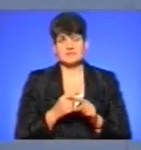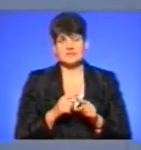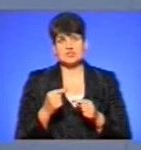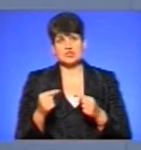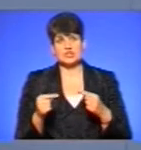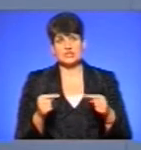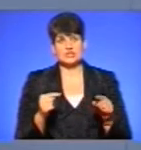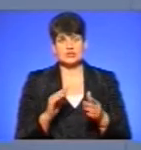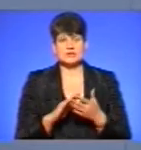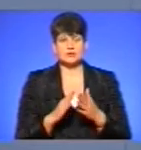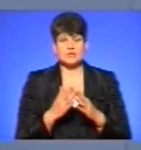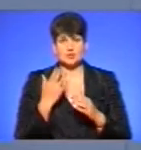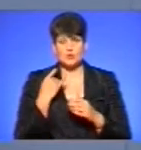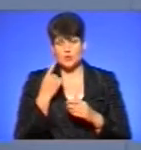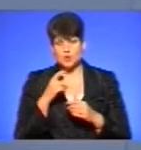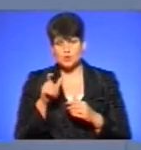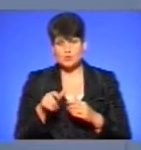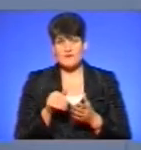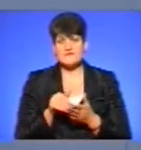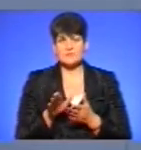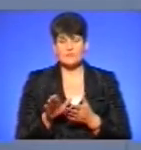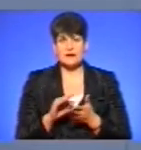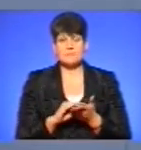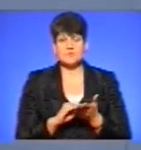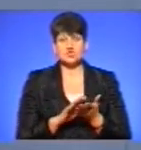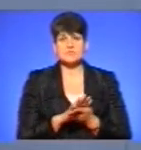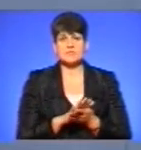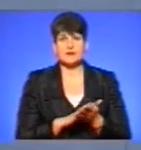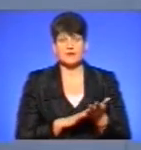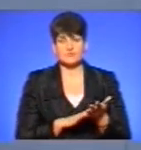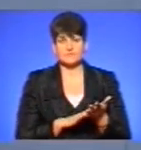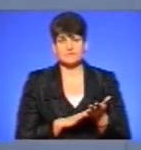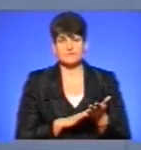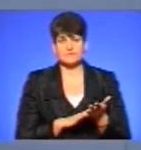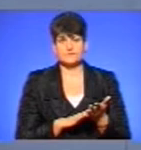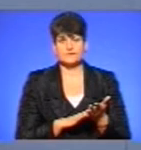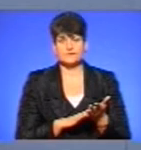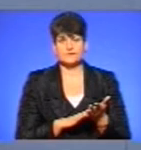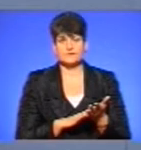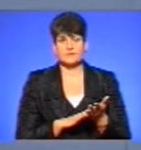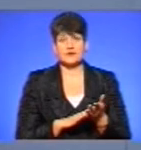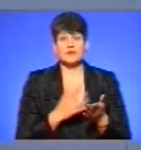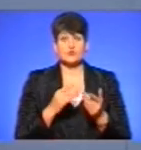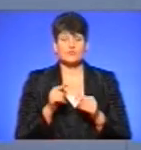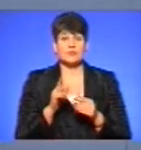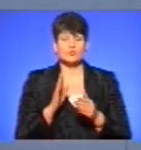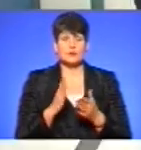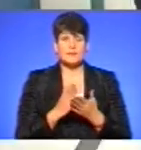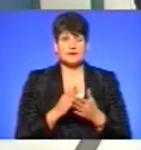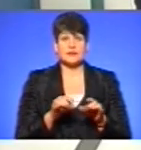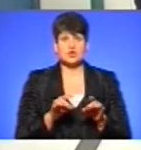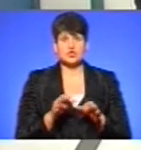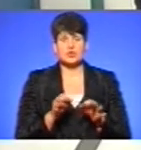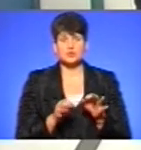особа відмовляється від картки, пише в бюро заяву, якщо воно буде мати рішення суду,